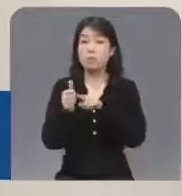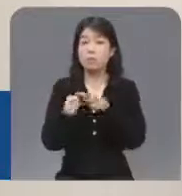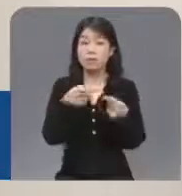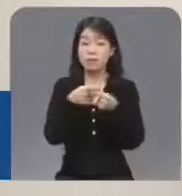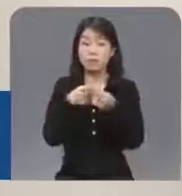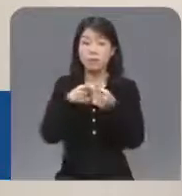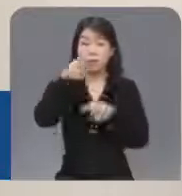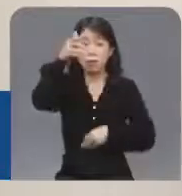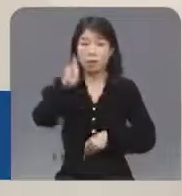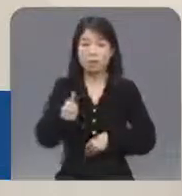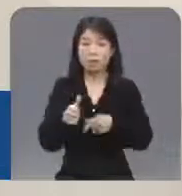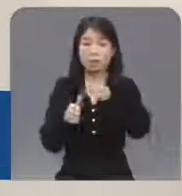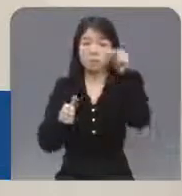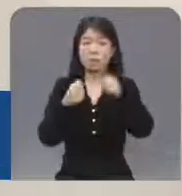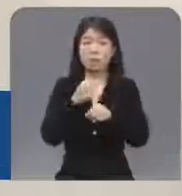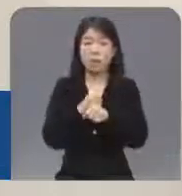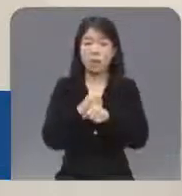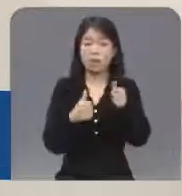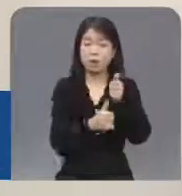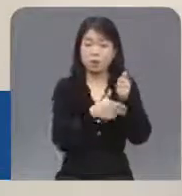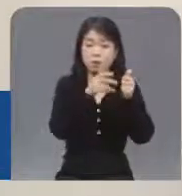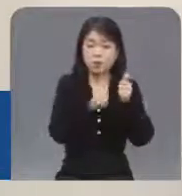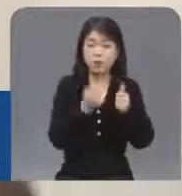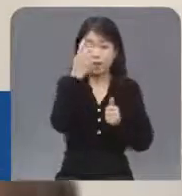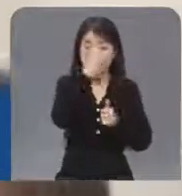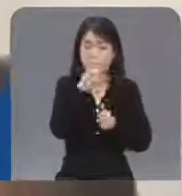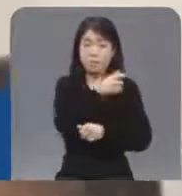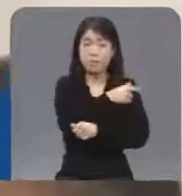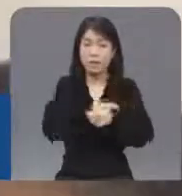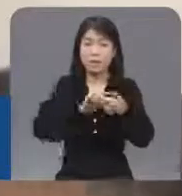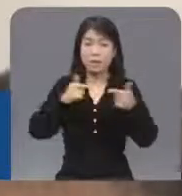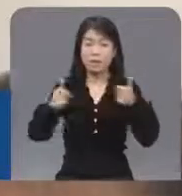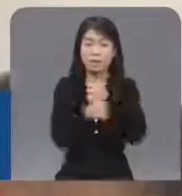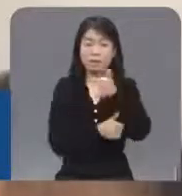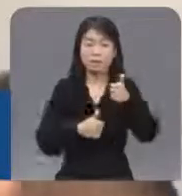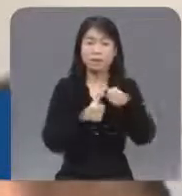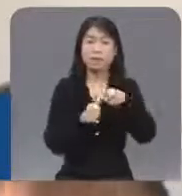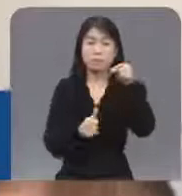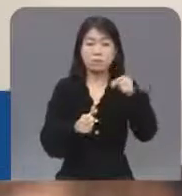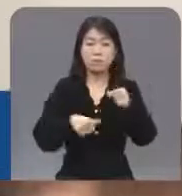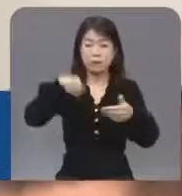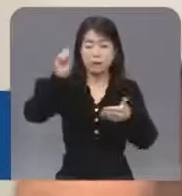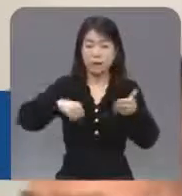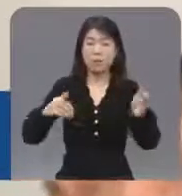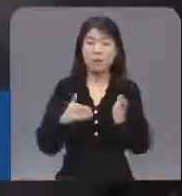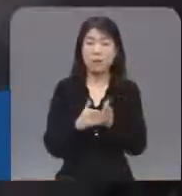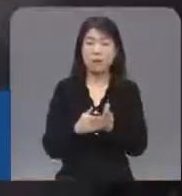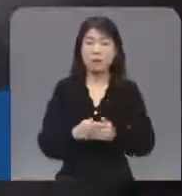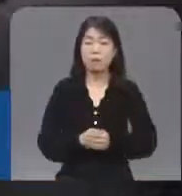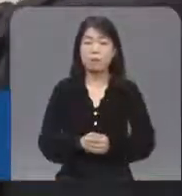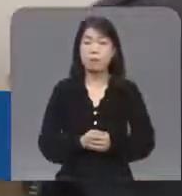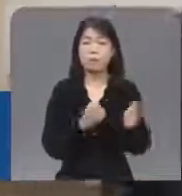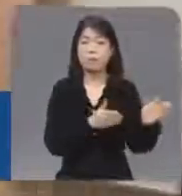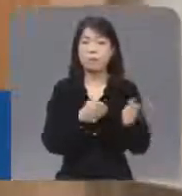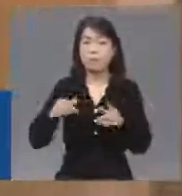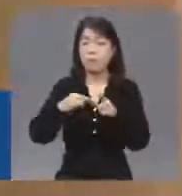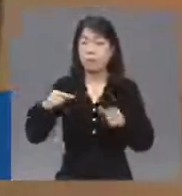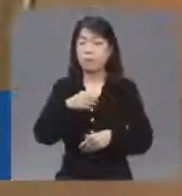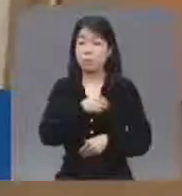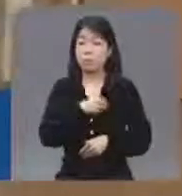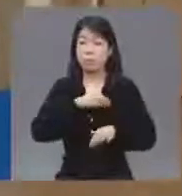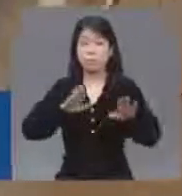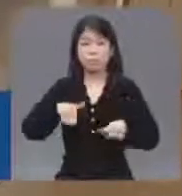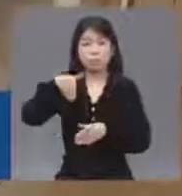회장으로 선출하는 등 부회장과 감사 이사 등 임원진을 선출하고 의결했습니다 한편 일부 회원은